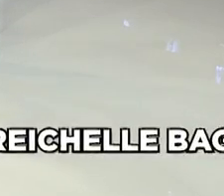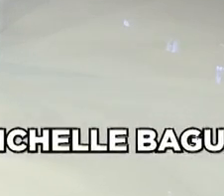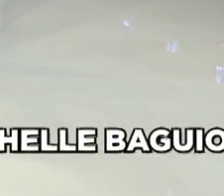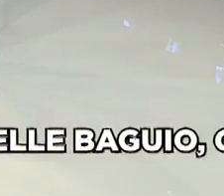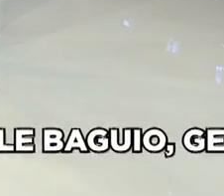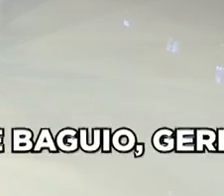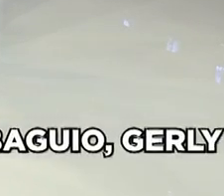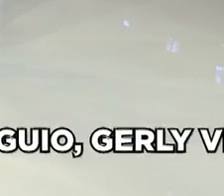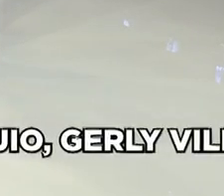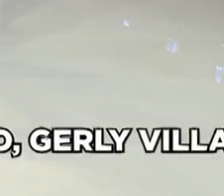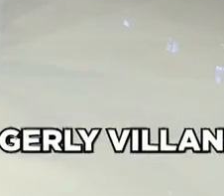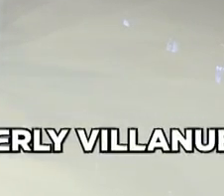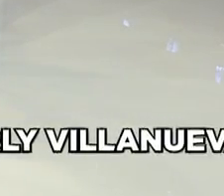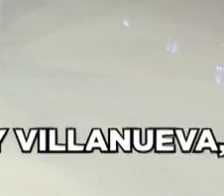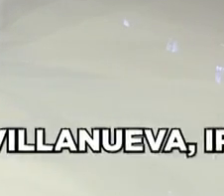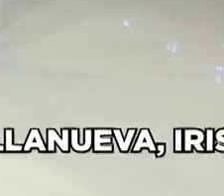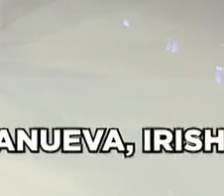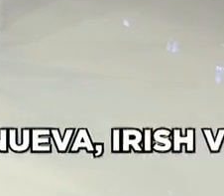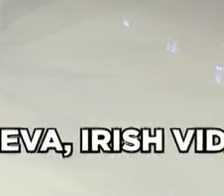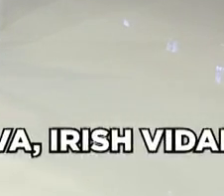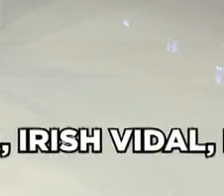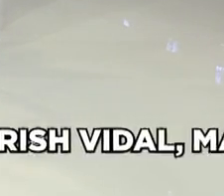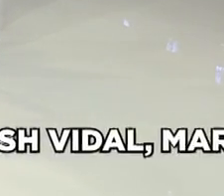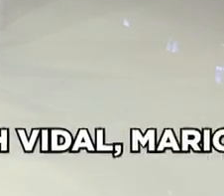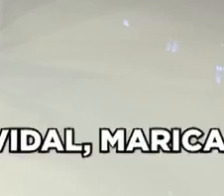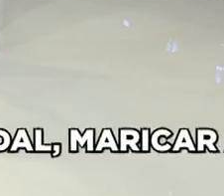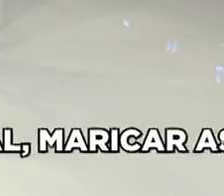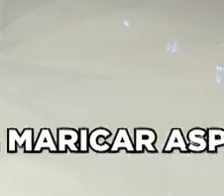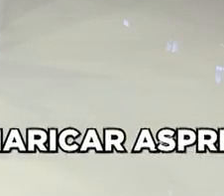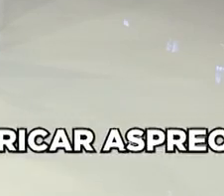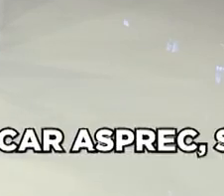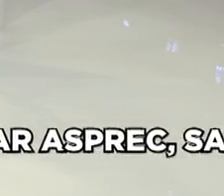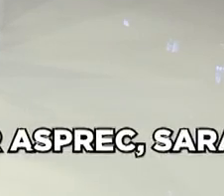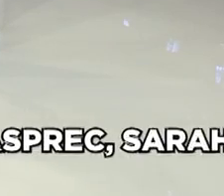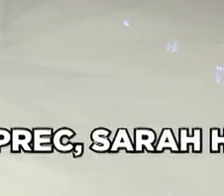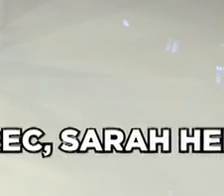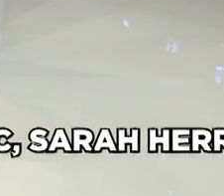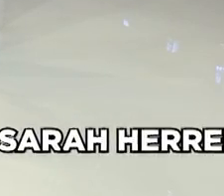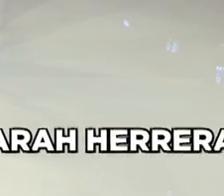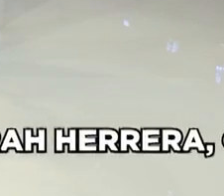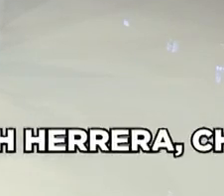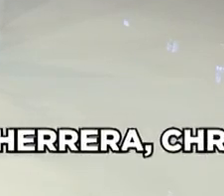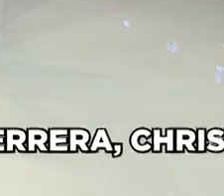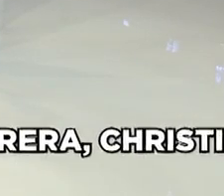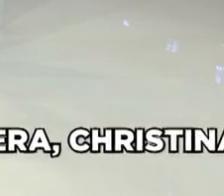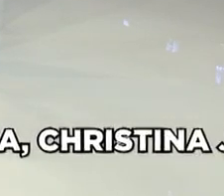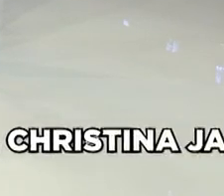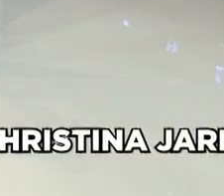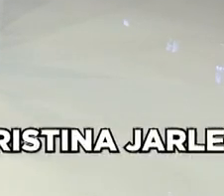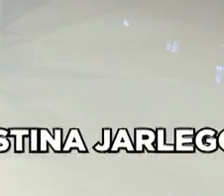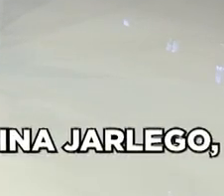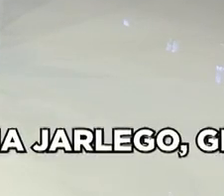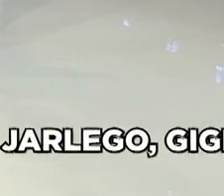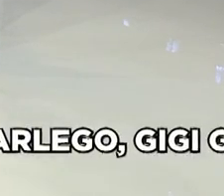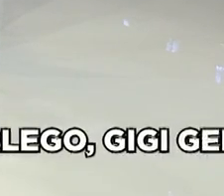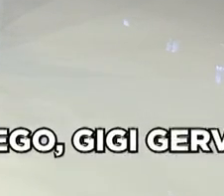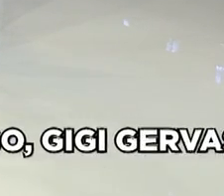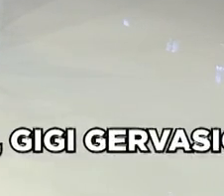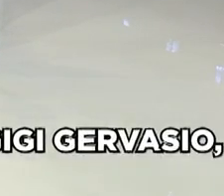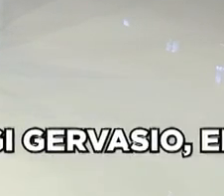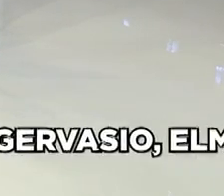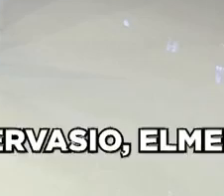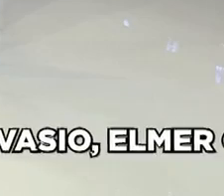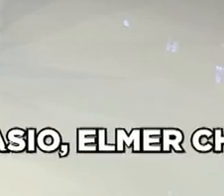Kapamilya, at yan ang mga balitang binantayan namin para sa inyo. Ako si Johnson Manabad. Si Johnson Bulso dito. Ako po